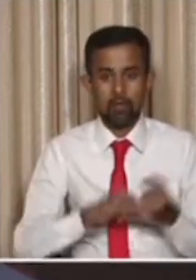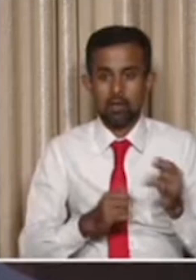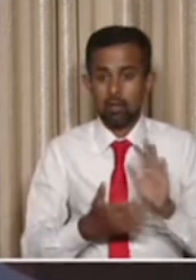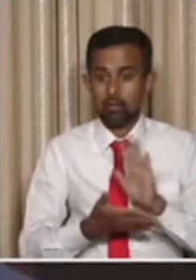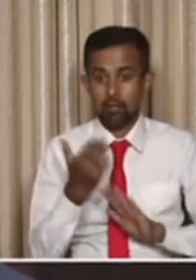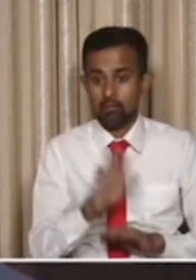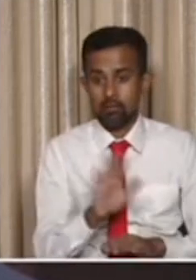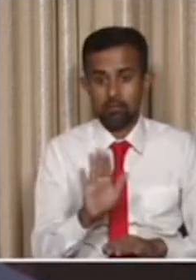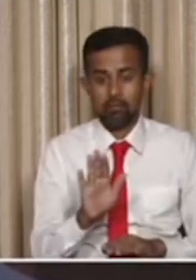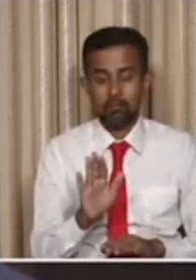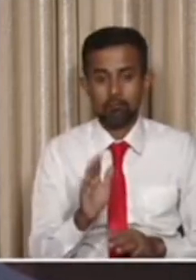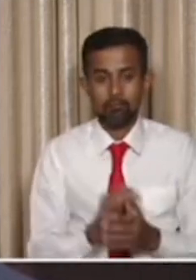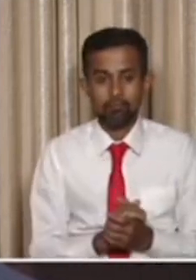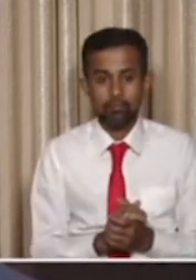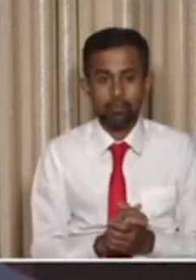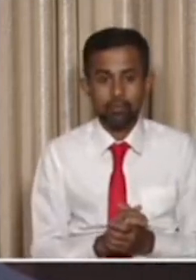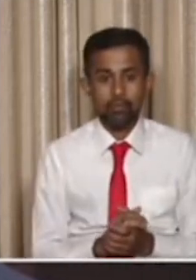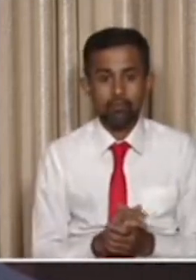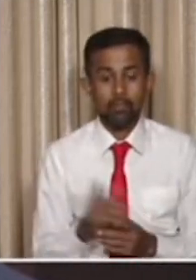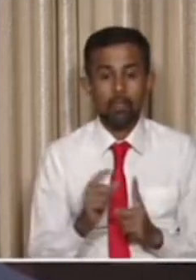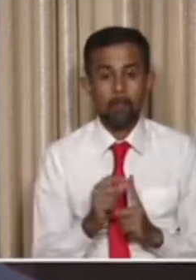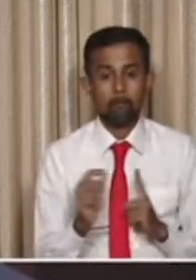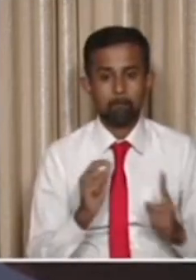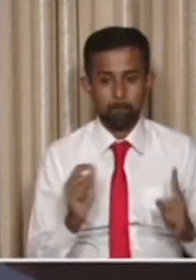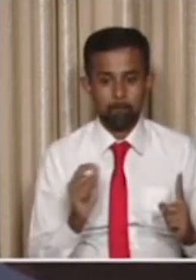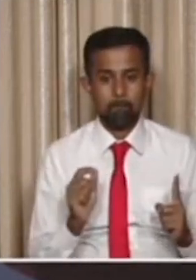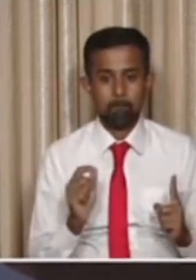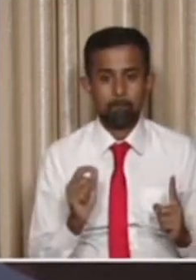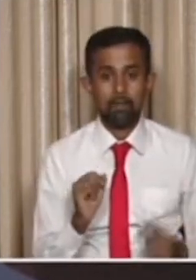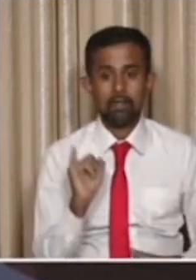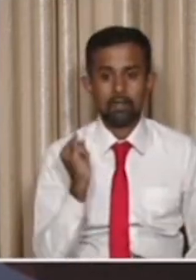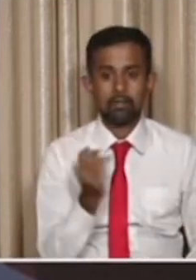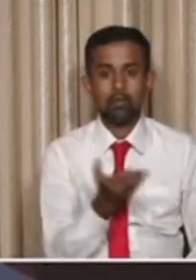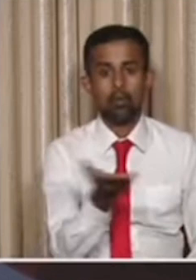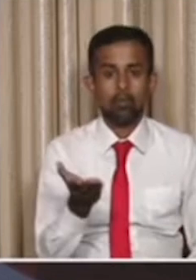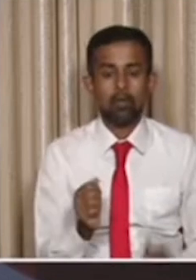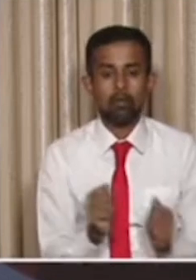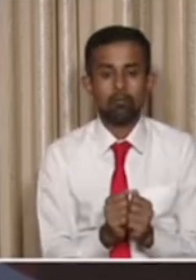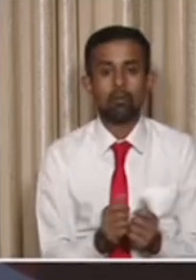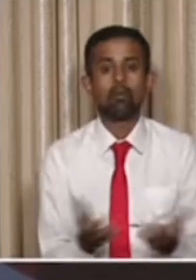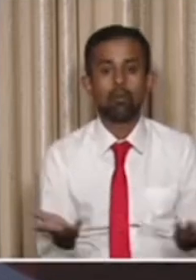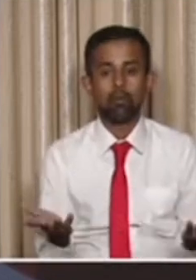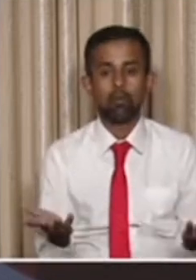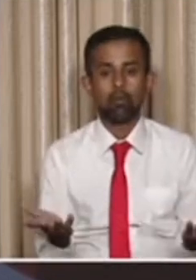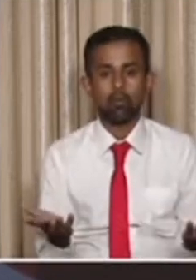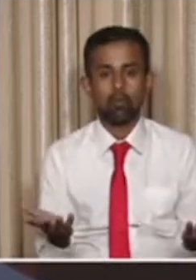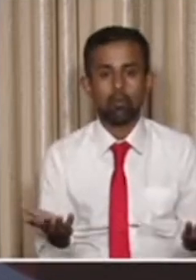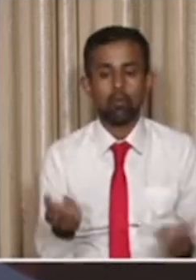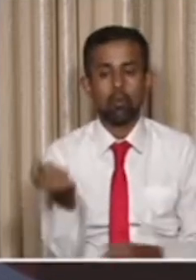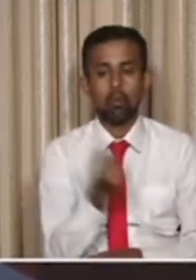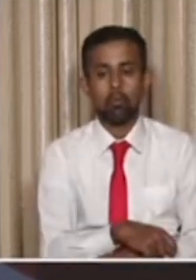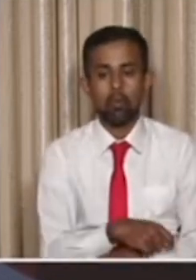එපා මෙහෙම කිව්වට. මොනවද මේ පාර්ලිමේන්තුවේ බලධාරීන් හැටියට ඔබලා කටයුතු කරේ? මොකද්ද ගත්ත